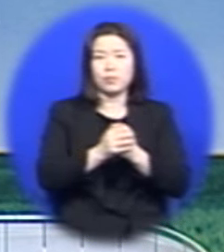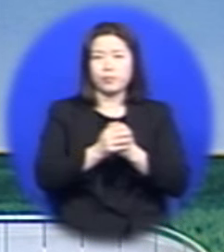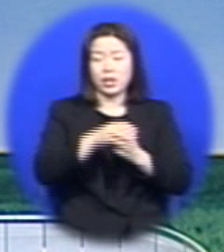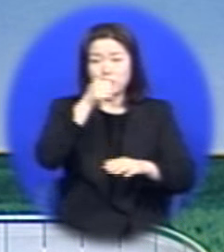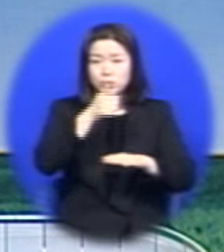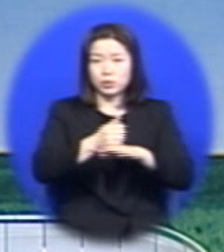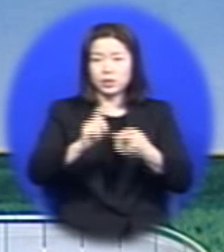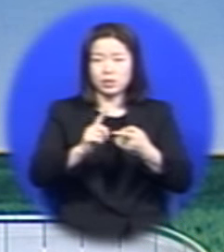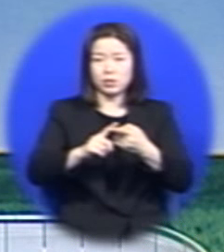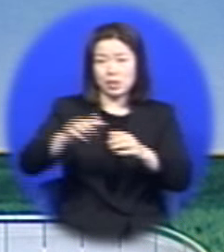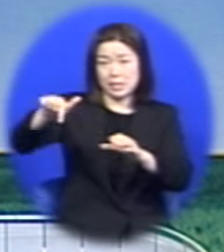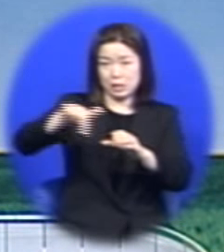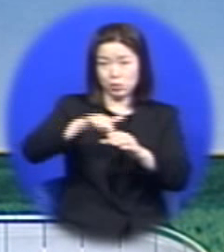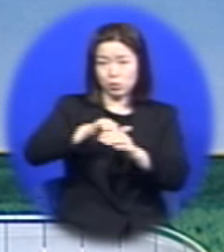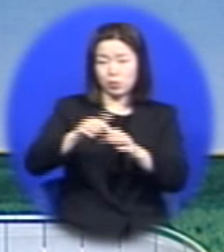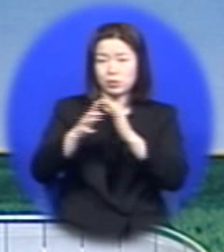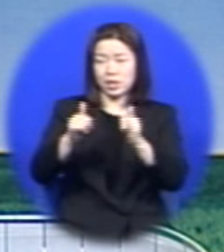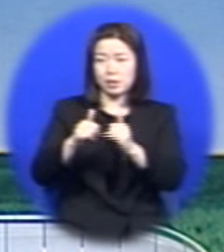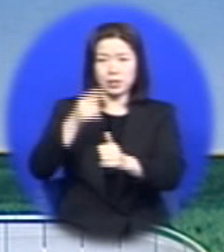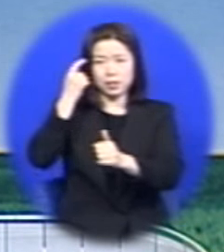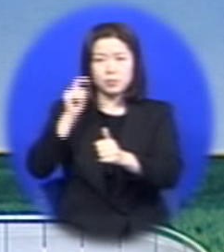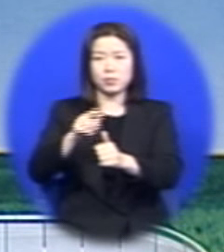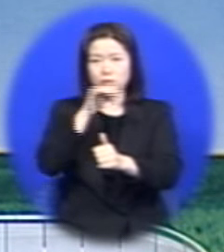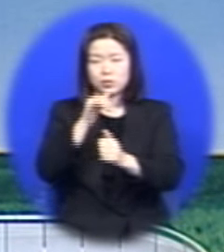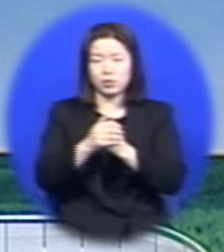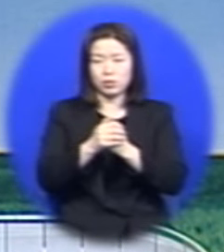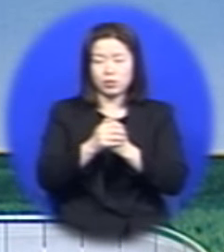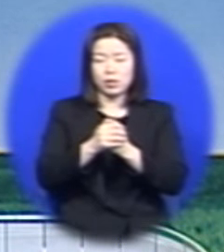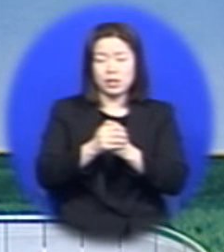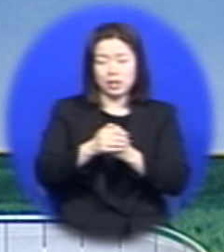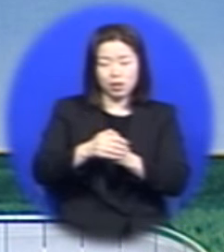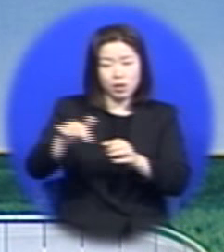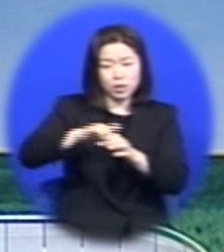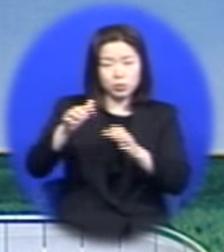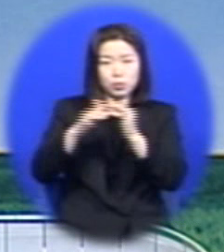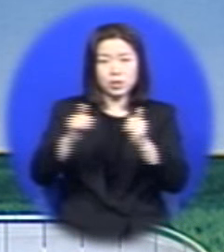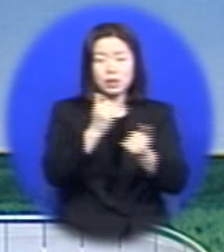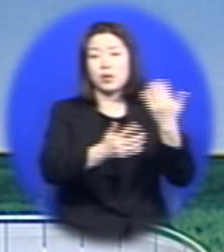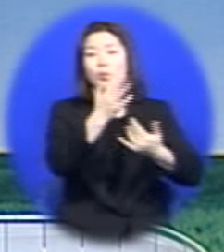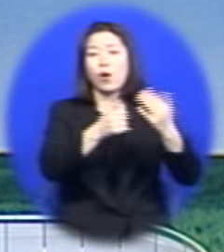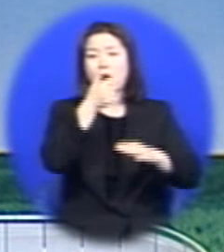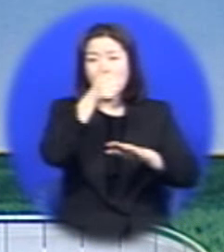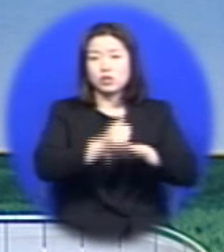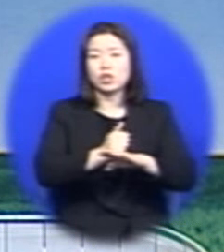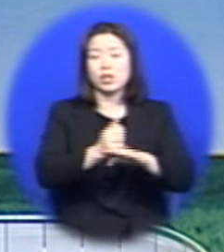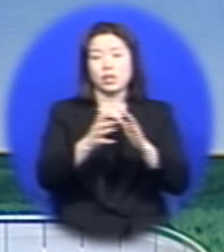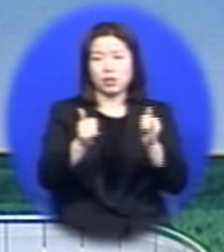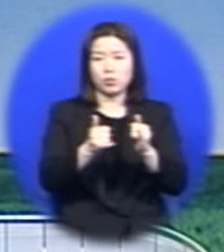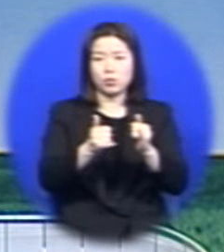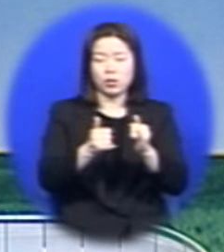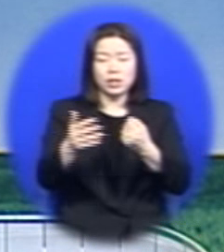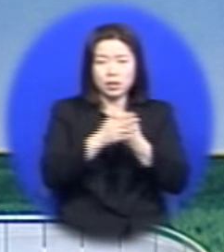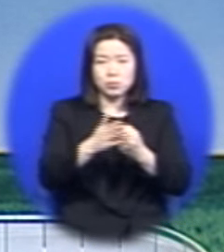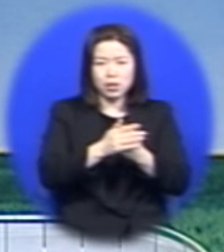죄를 기독교인들에게 물었죠. 기독교인들이 화제범이라, 방화범이라. 그리고 무자비하게